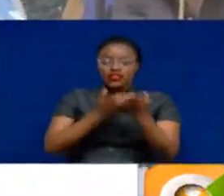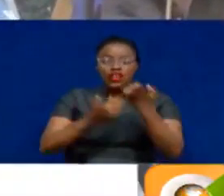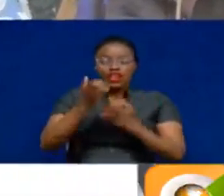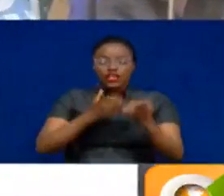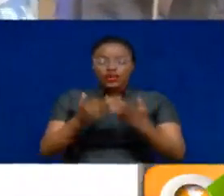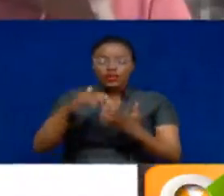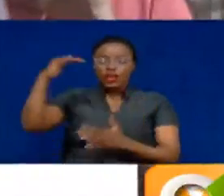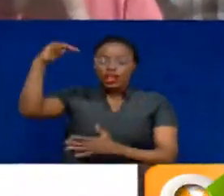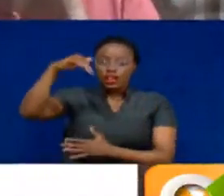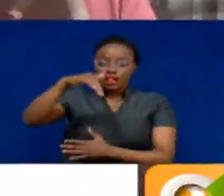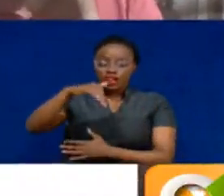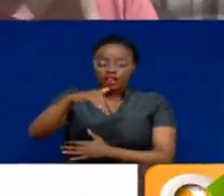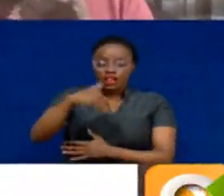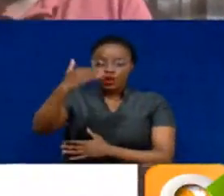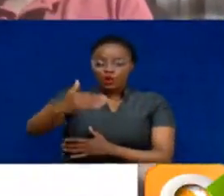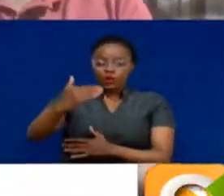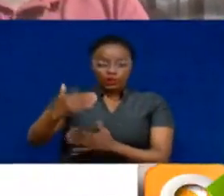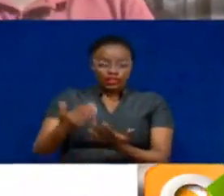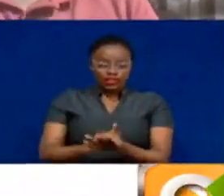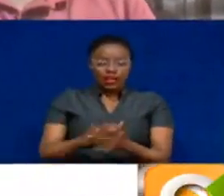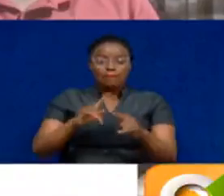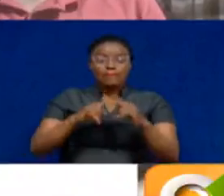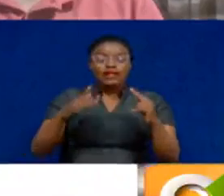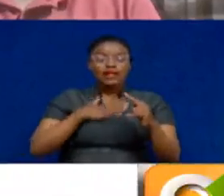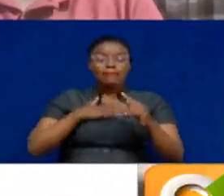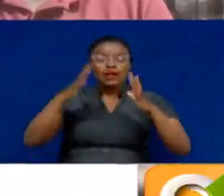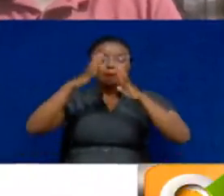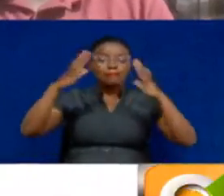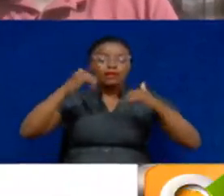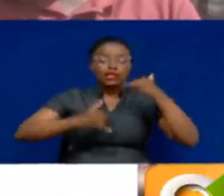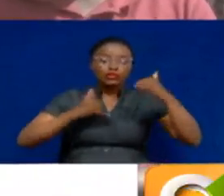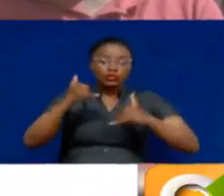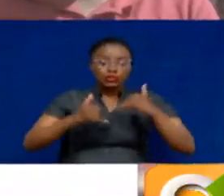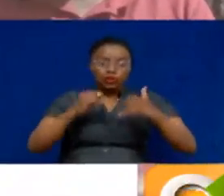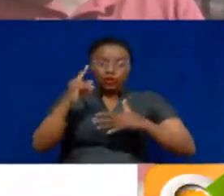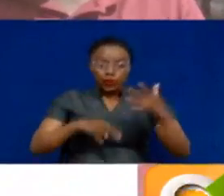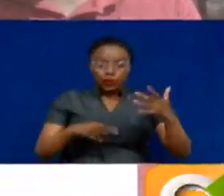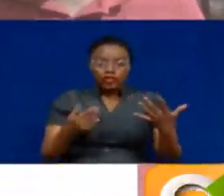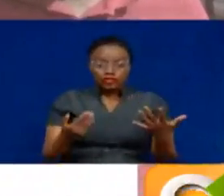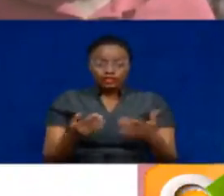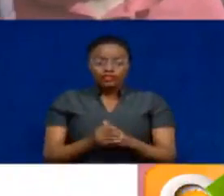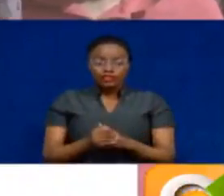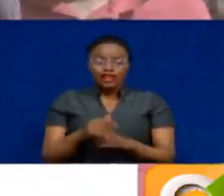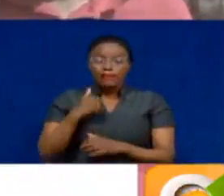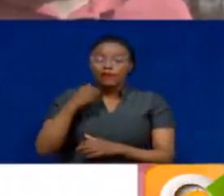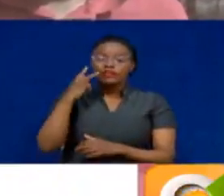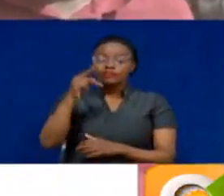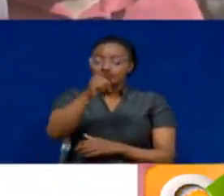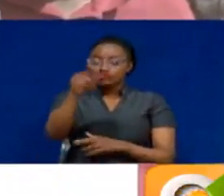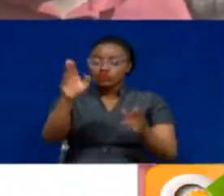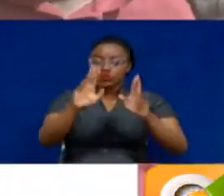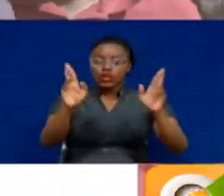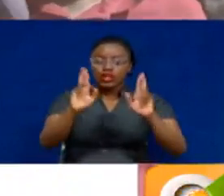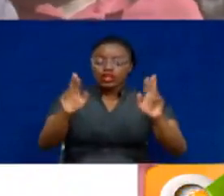economy inatorota. Lakini furaha yangu kubwa ni kwamba nimeona mko